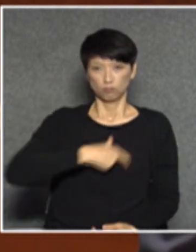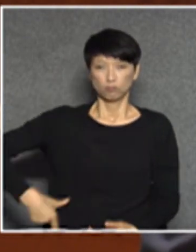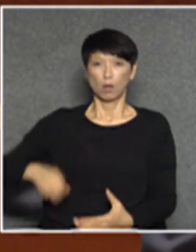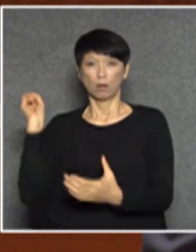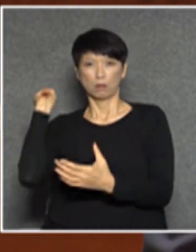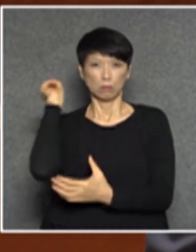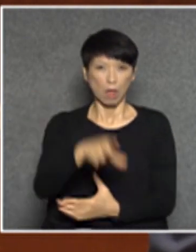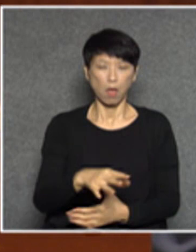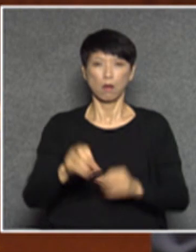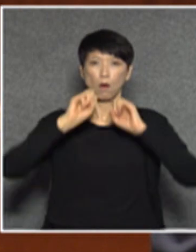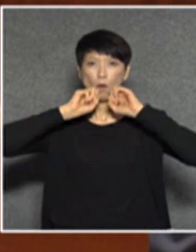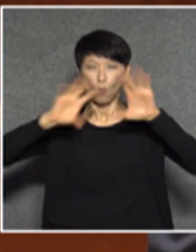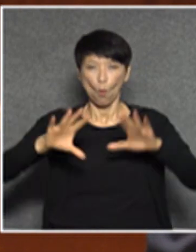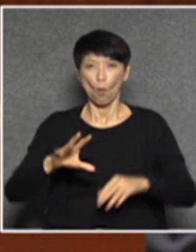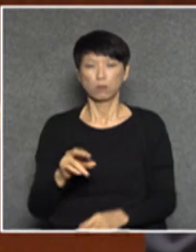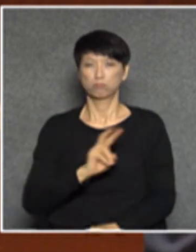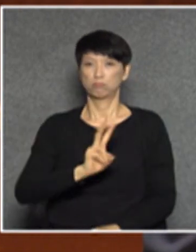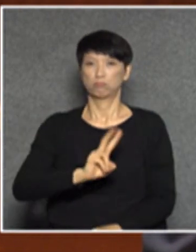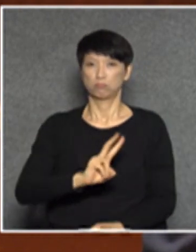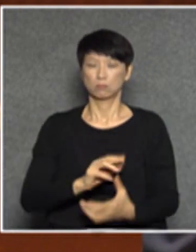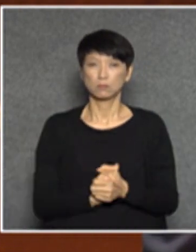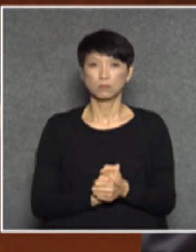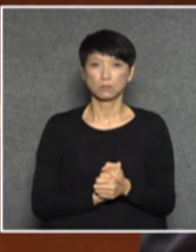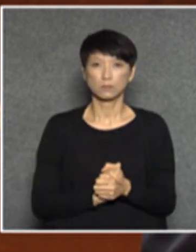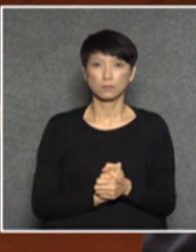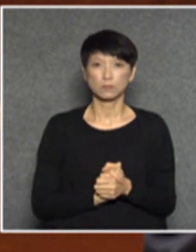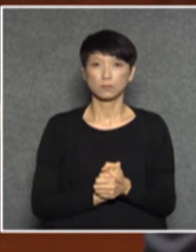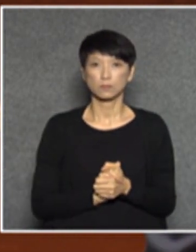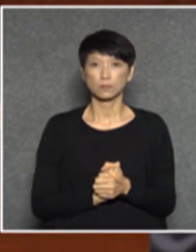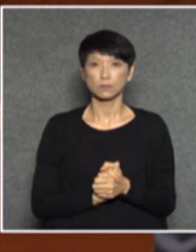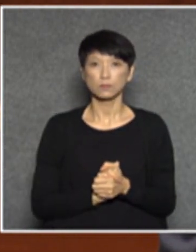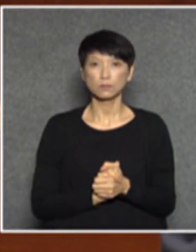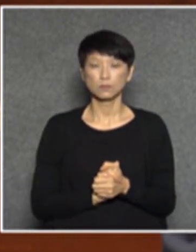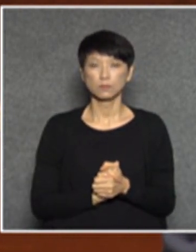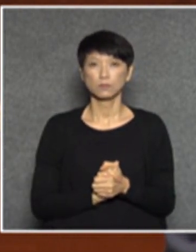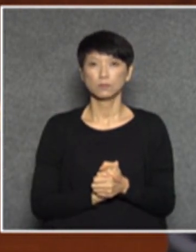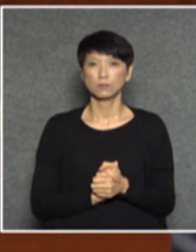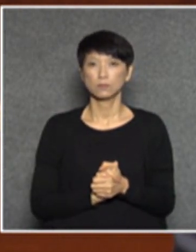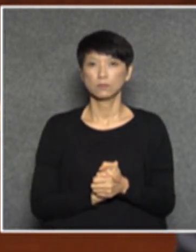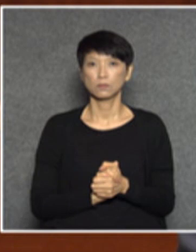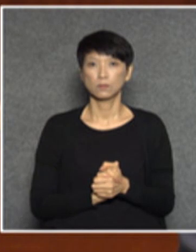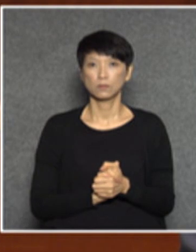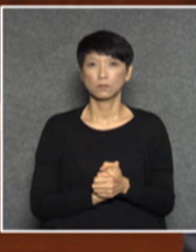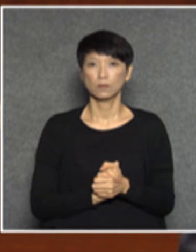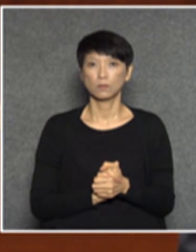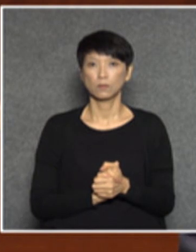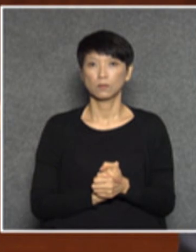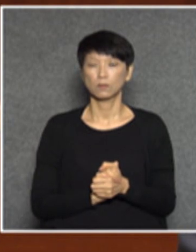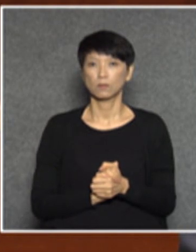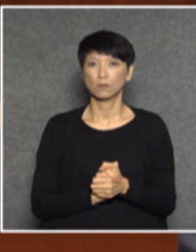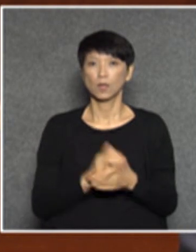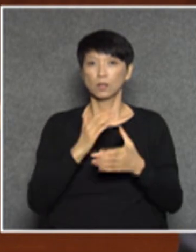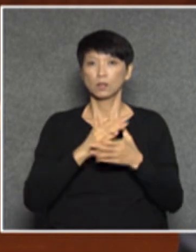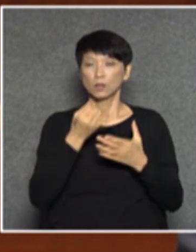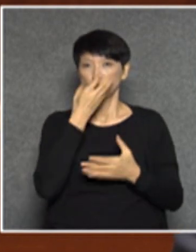譁咁樣嘅情況，所以出現呢啲唔符合香港市